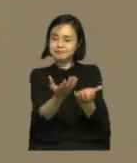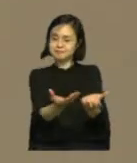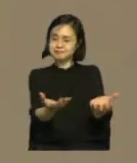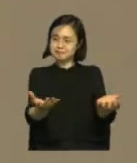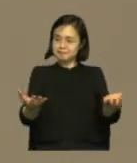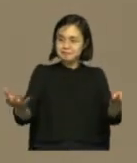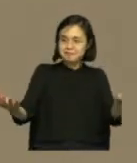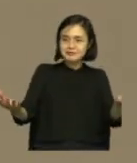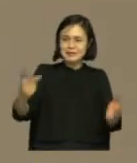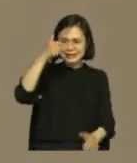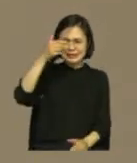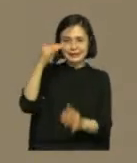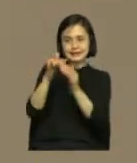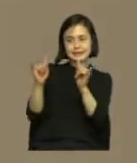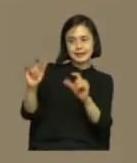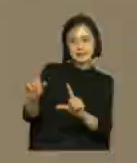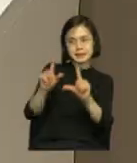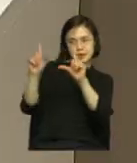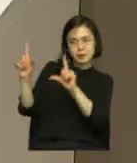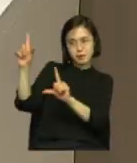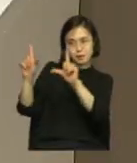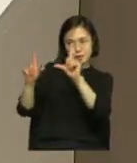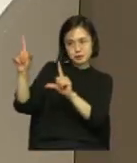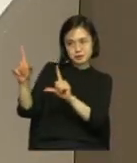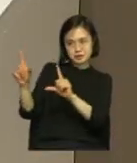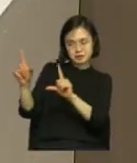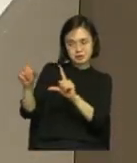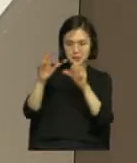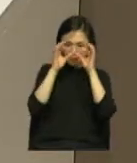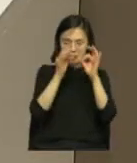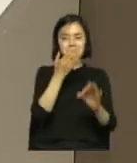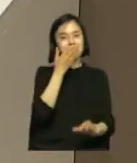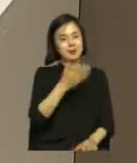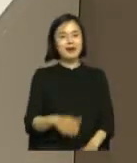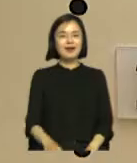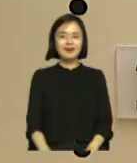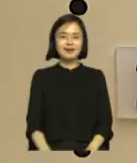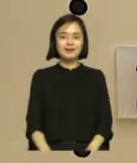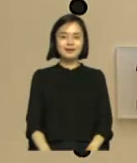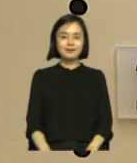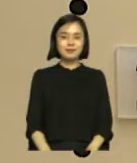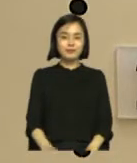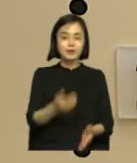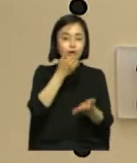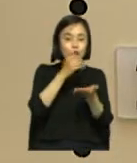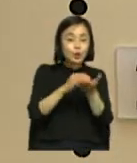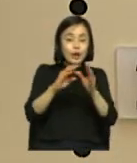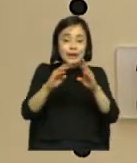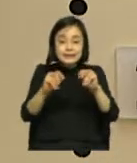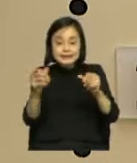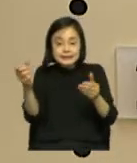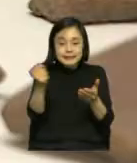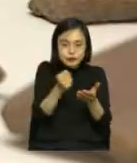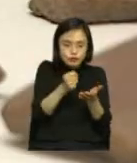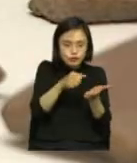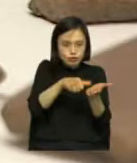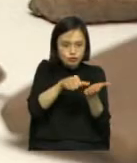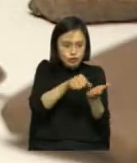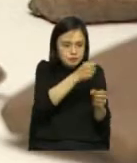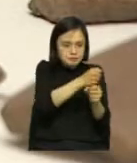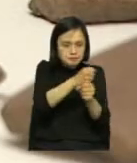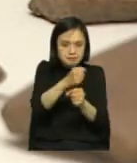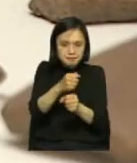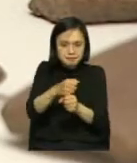생활상을 엿볼 수 있습니다 수천년 전 돌과 흙으로 삶을 영위 해왔던 고대인들의 숨결은 암사동